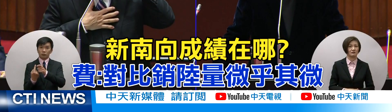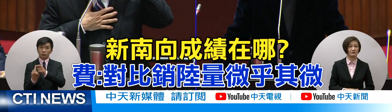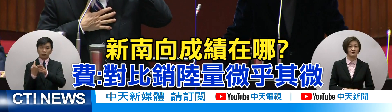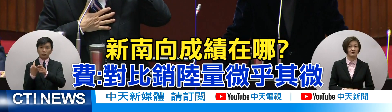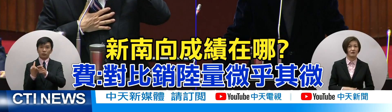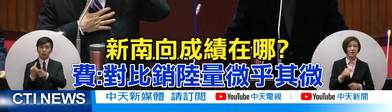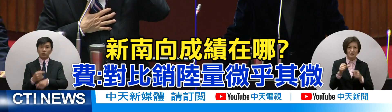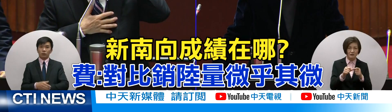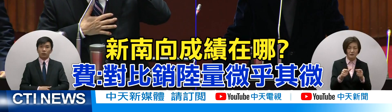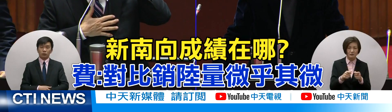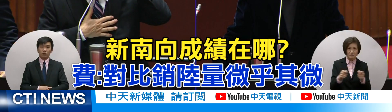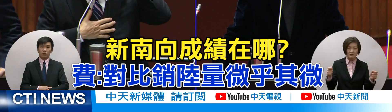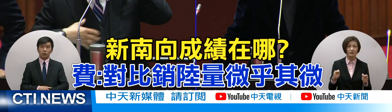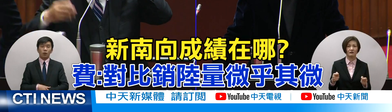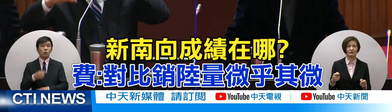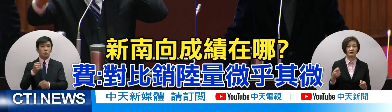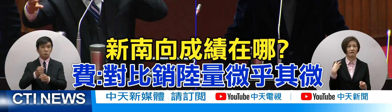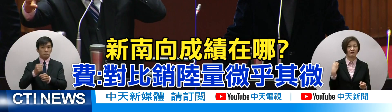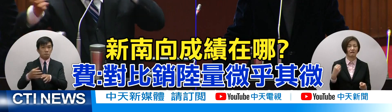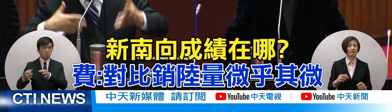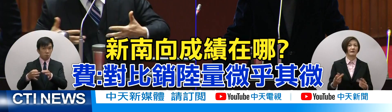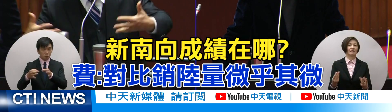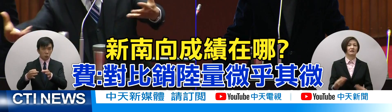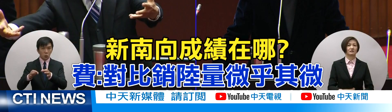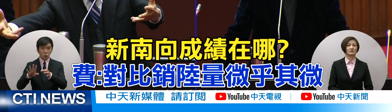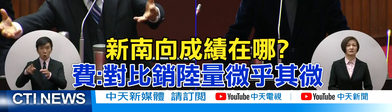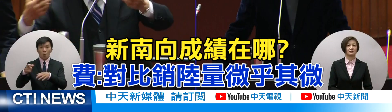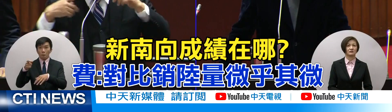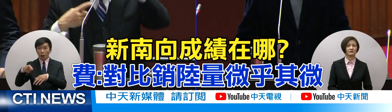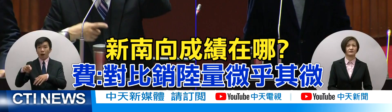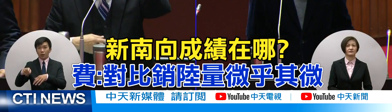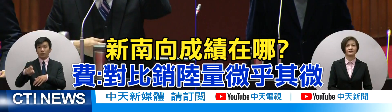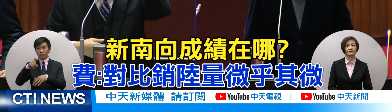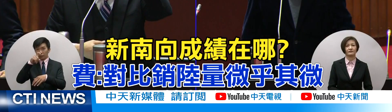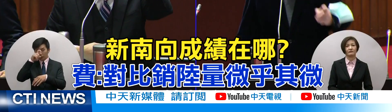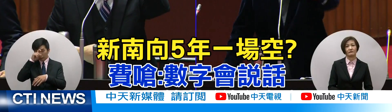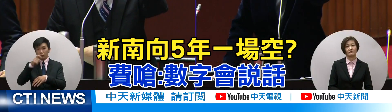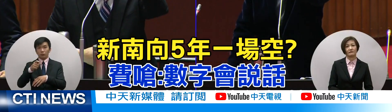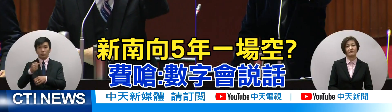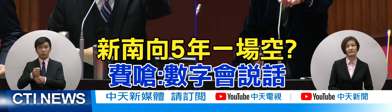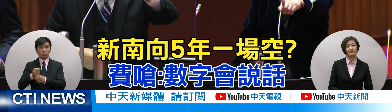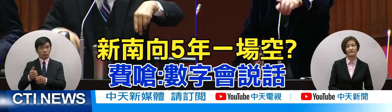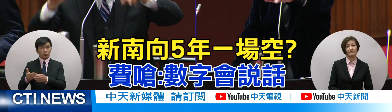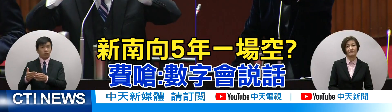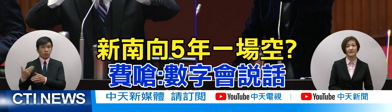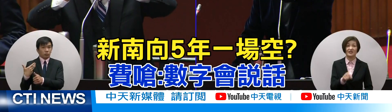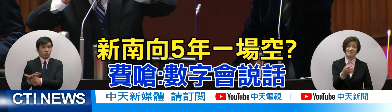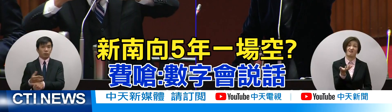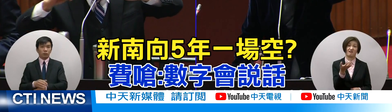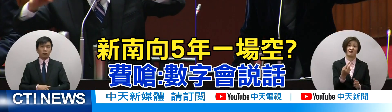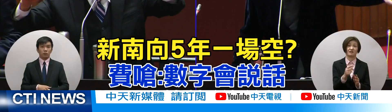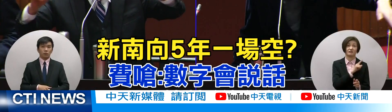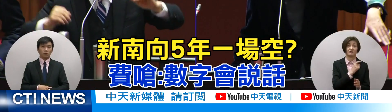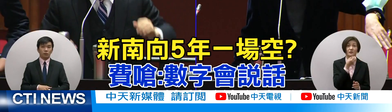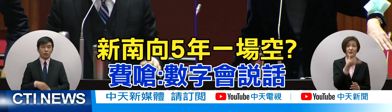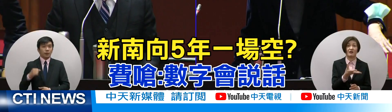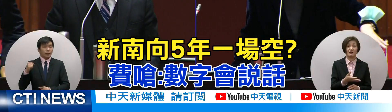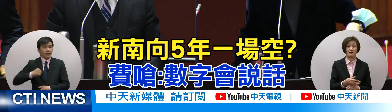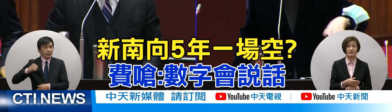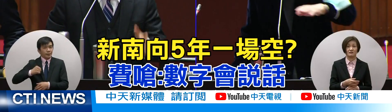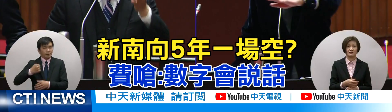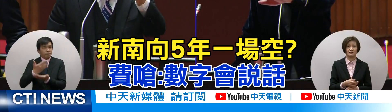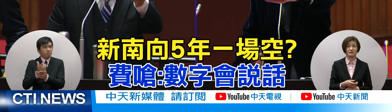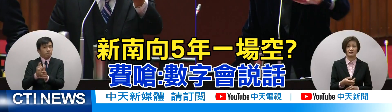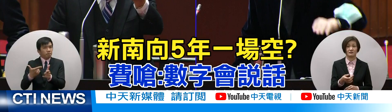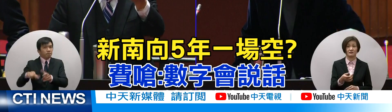年有改变吗？ 我们做生意有人买，我们尽量啊，这个、第一个点。 可是你刚才不讲说 我们尽量拓展